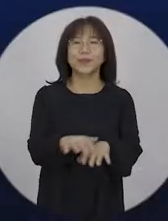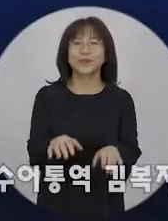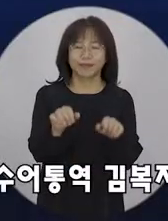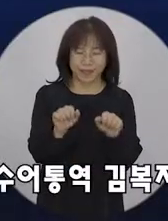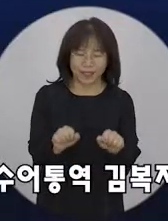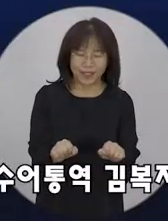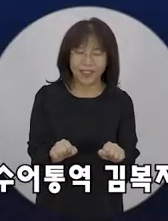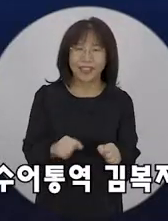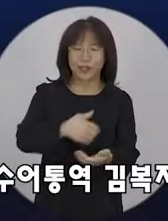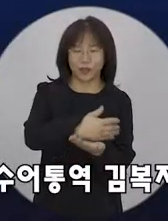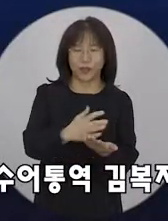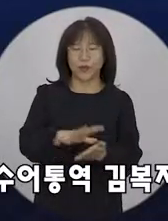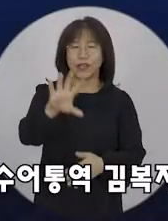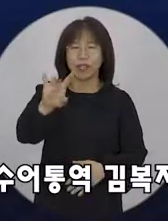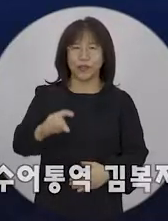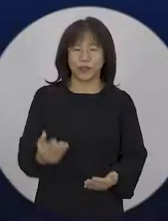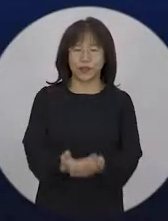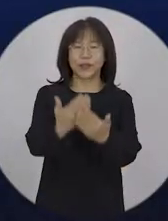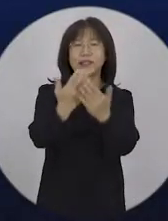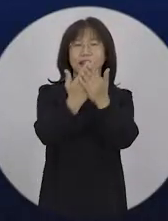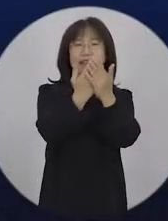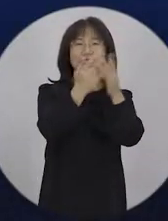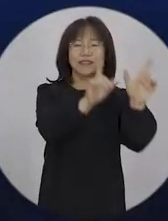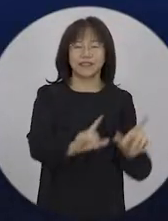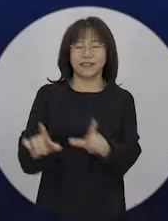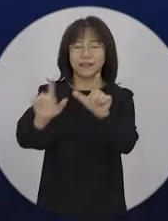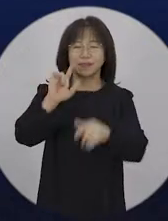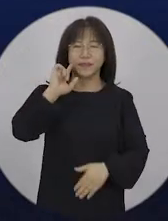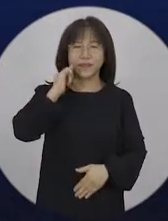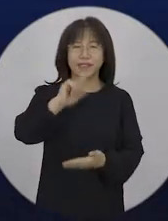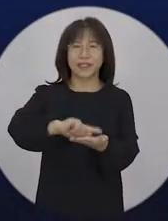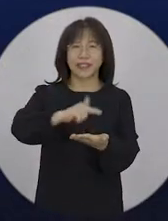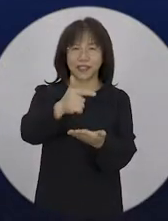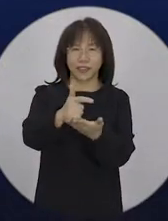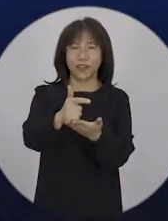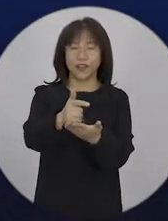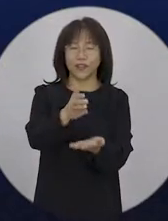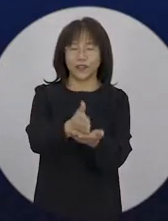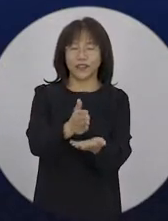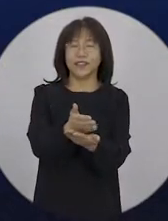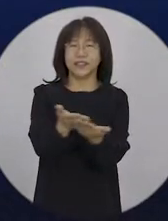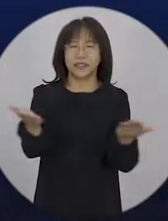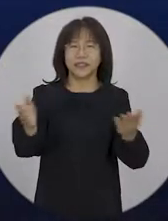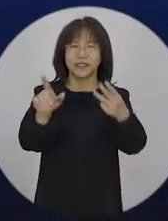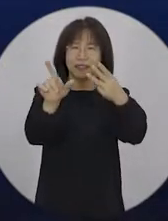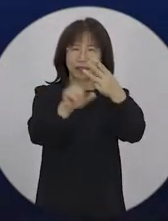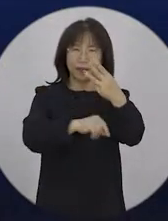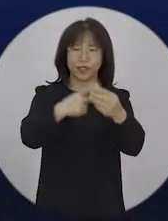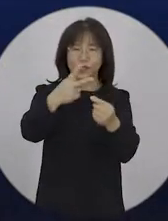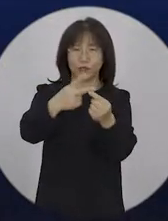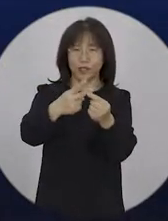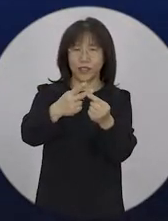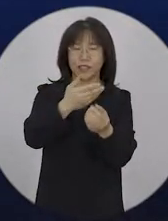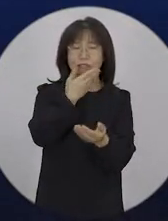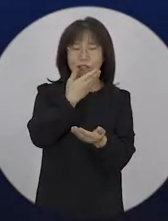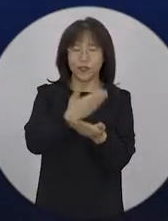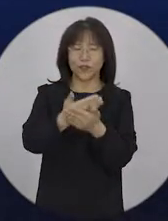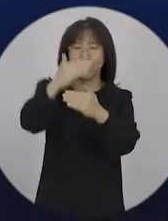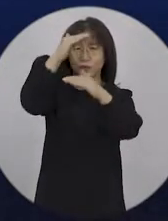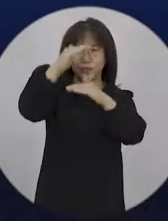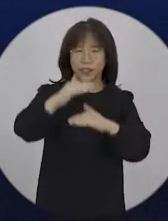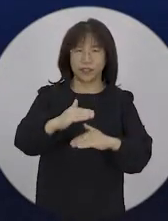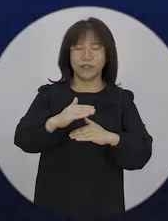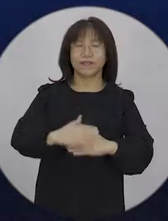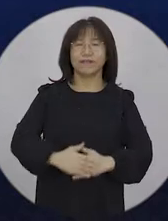구민 여러분 안녕하십니까 조화로운 성장 삶이 아름다운 강성 아이 강석희 비기는 춥니다 3월 둘째주 주간